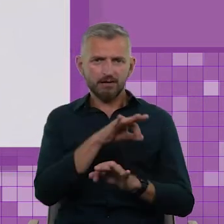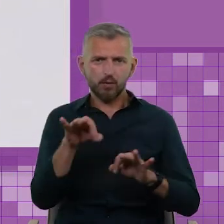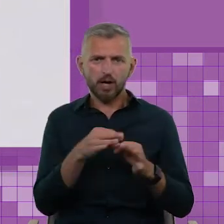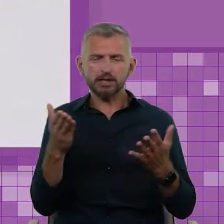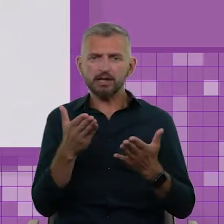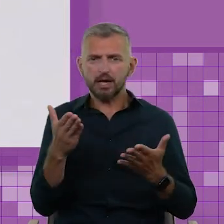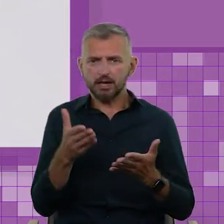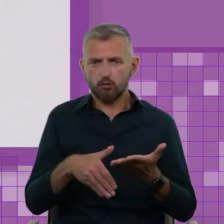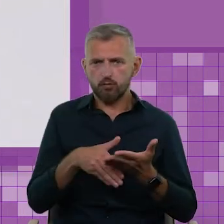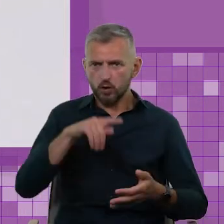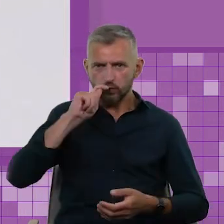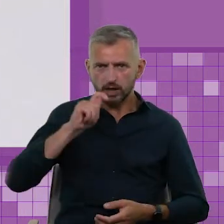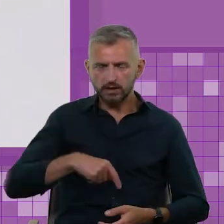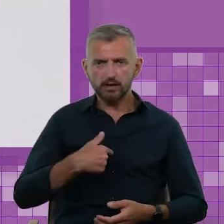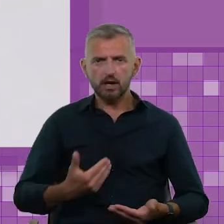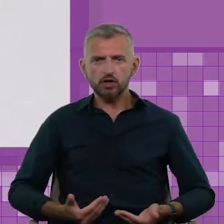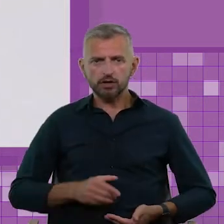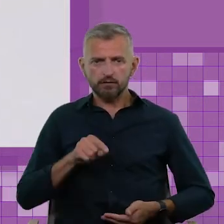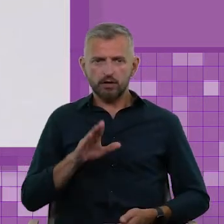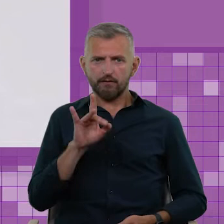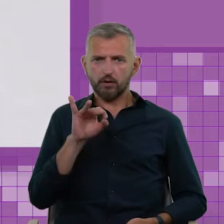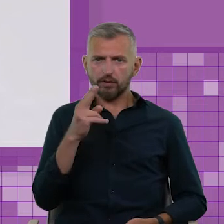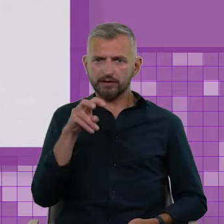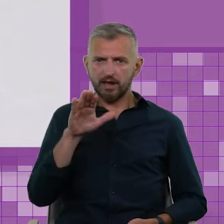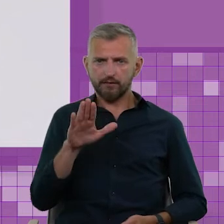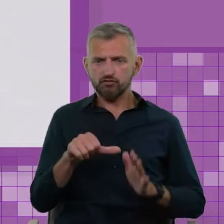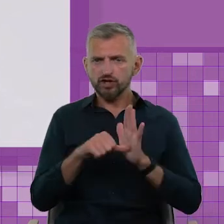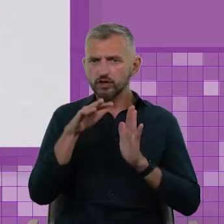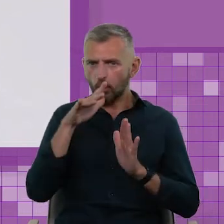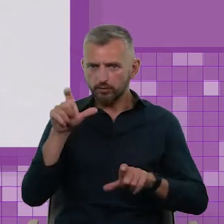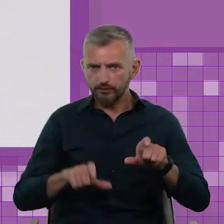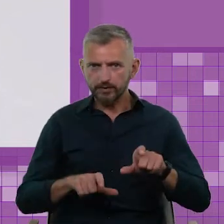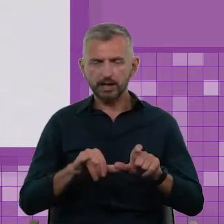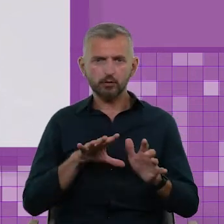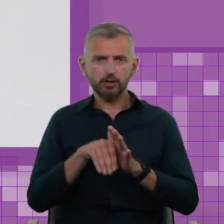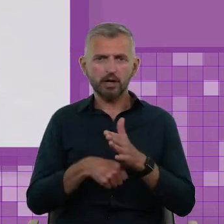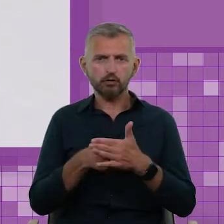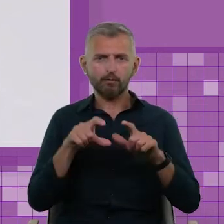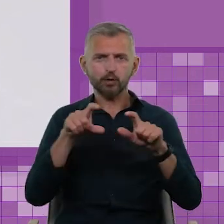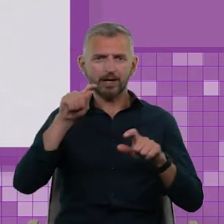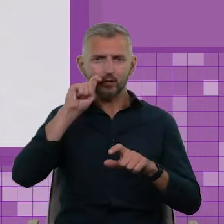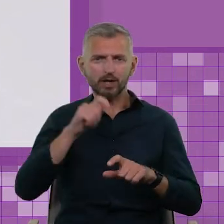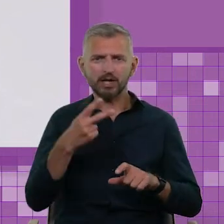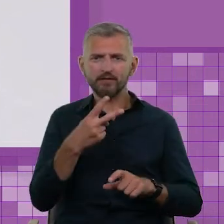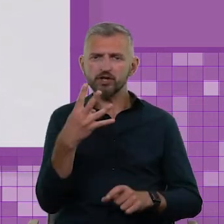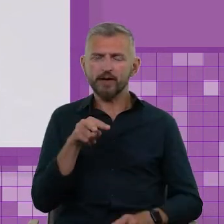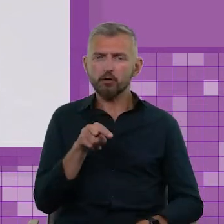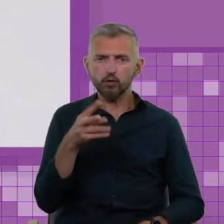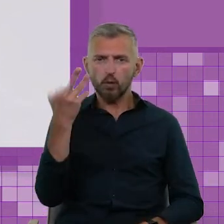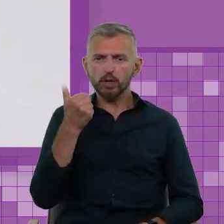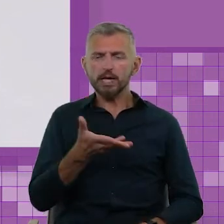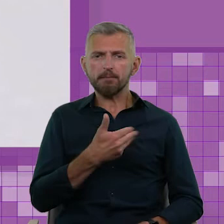які допомагають Україні. Я живу в Росії вже 6 років і доєдналася до Фундації України 24 лютого, коли